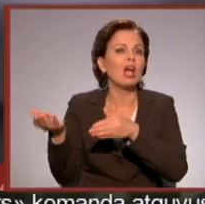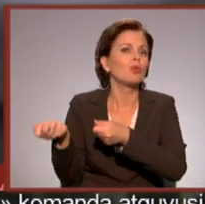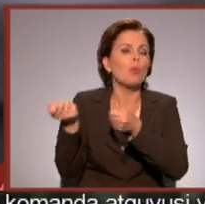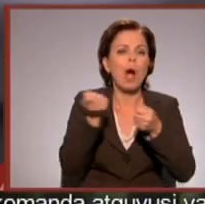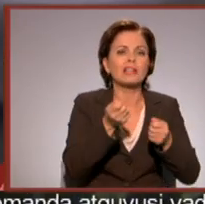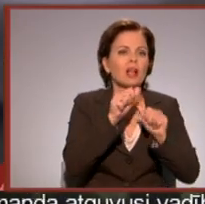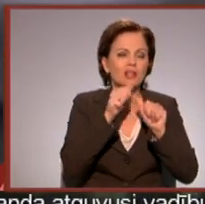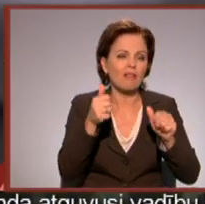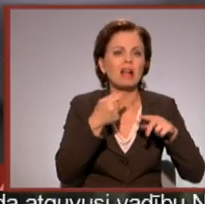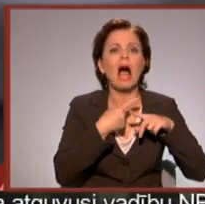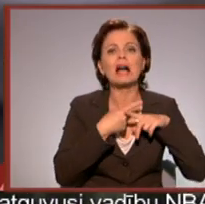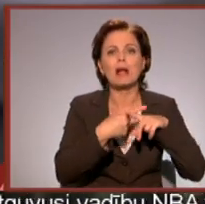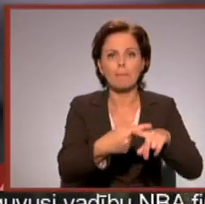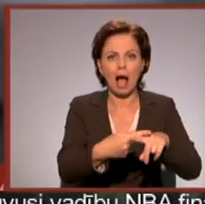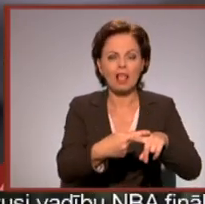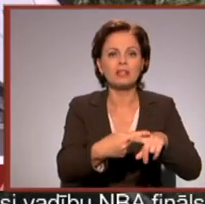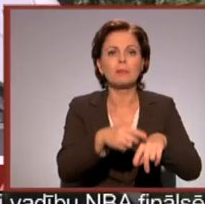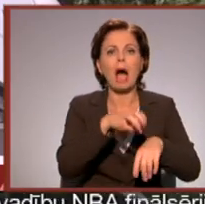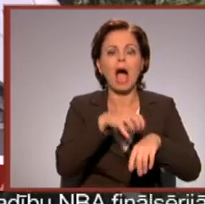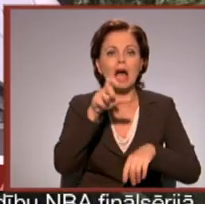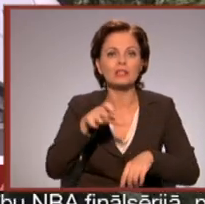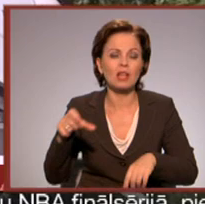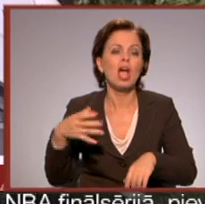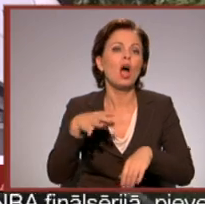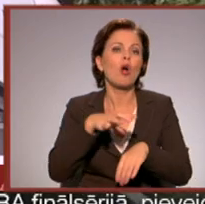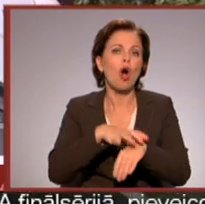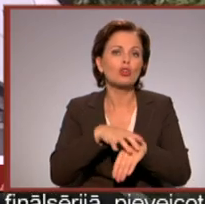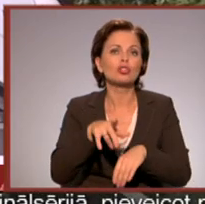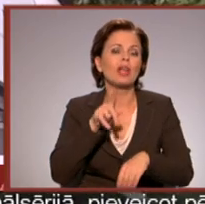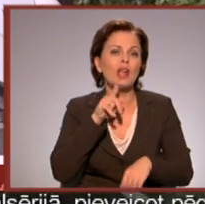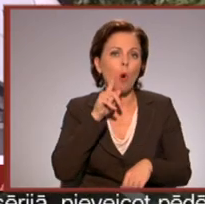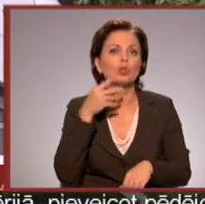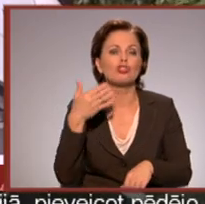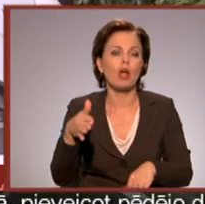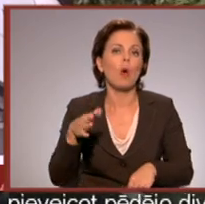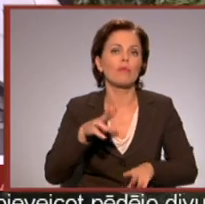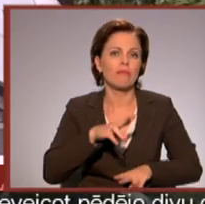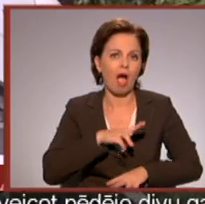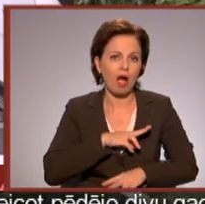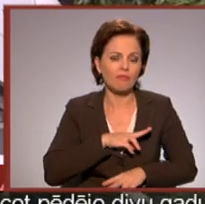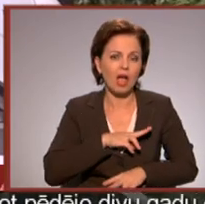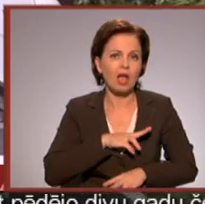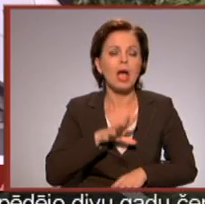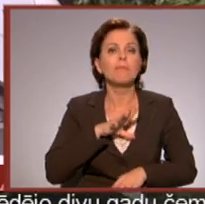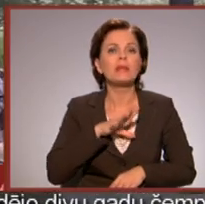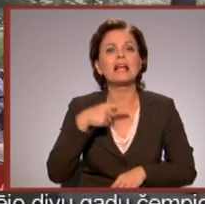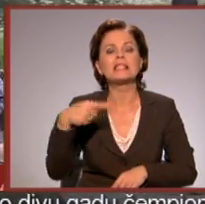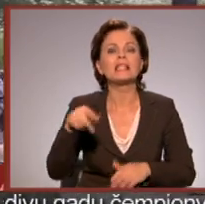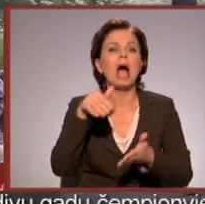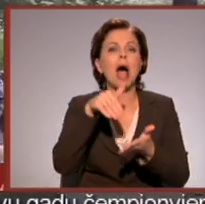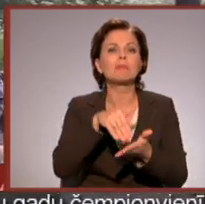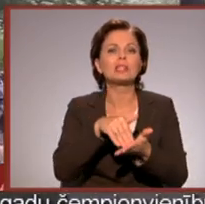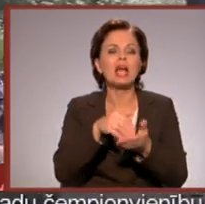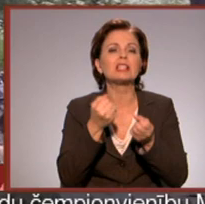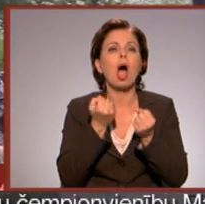izdarīja ātrās neatliekamās palīdzības mediķi, jau konstatējot jaunieša nāvi. Bija apstājušies vēl citi transporta līdzekļu